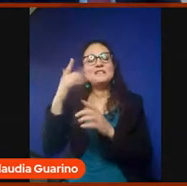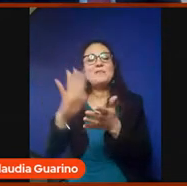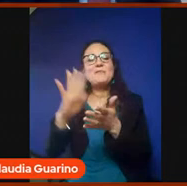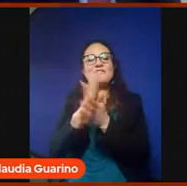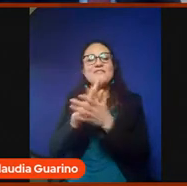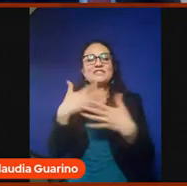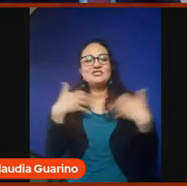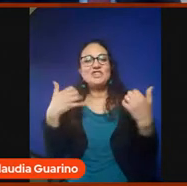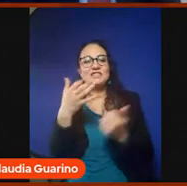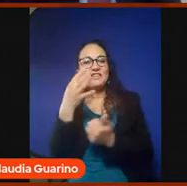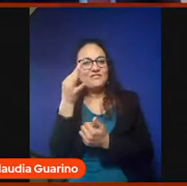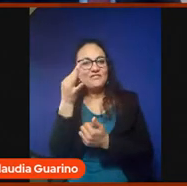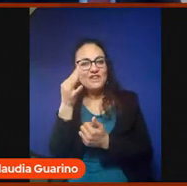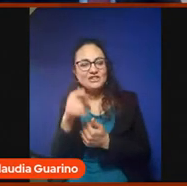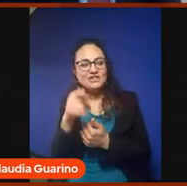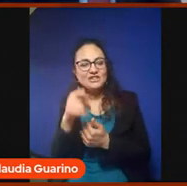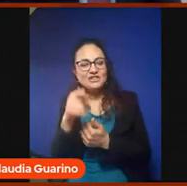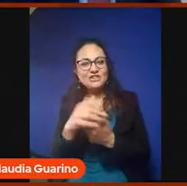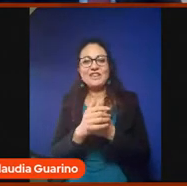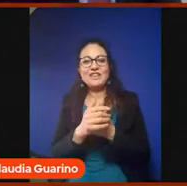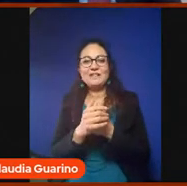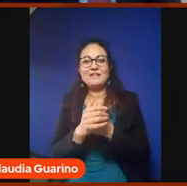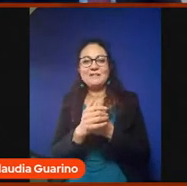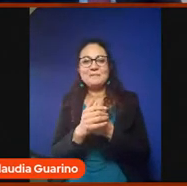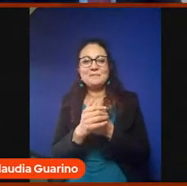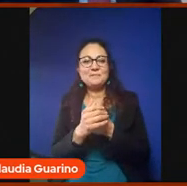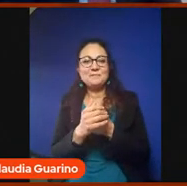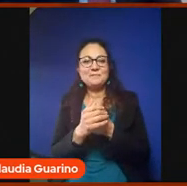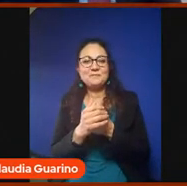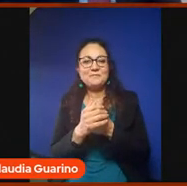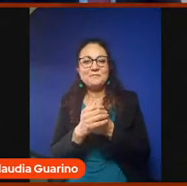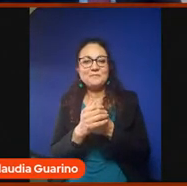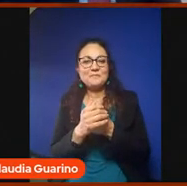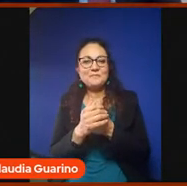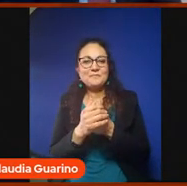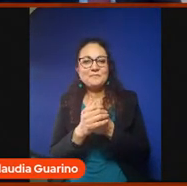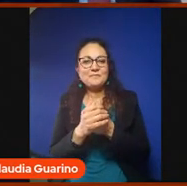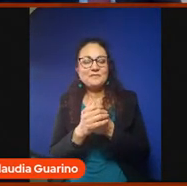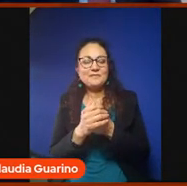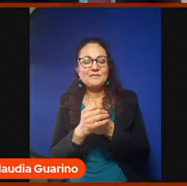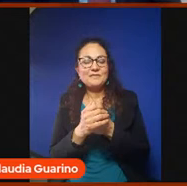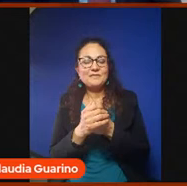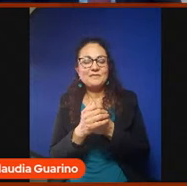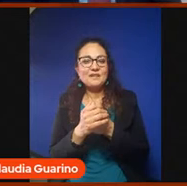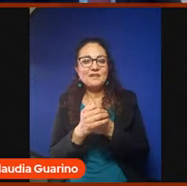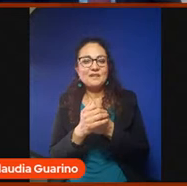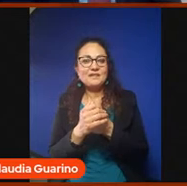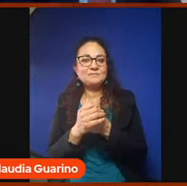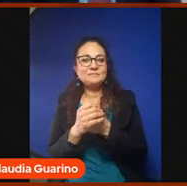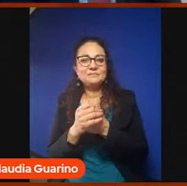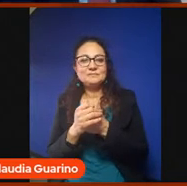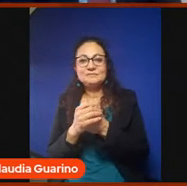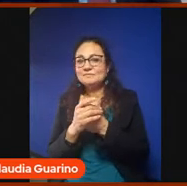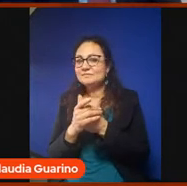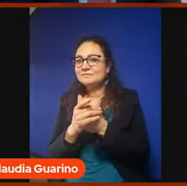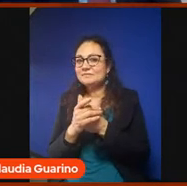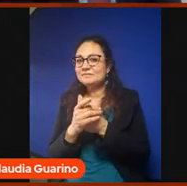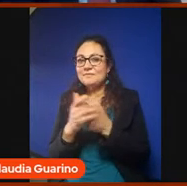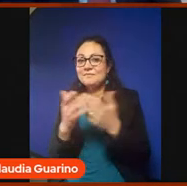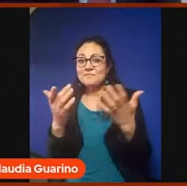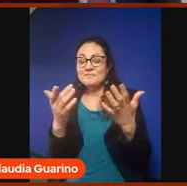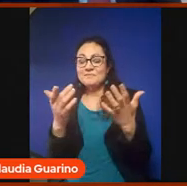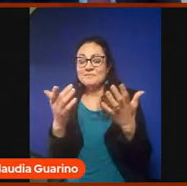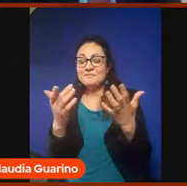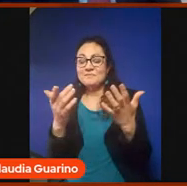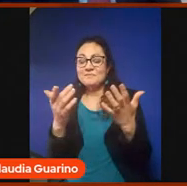andata e di immediato ritorno, perché vi costringeremo a stare con noi per qualche ora di più. Grazie a tutti, e ora do